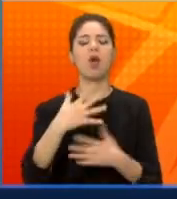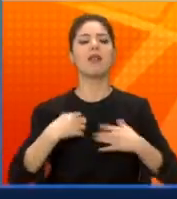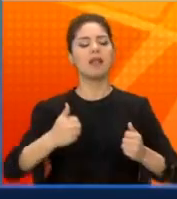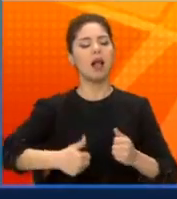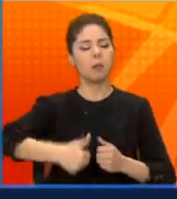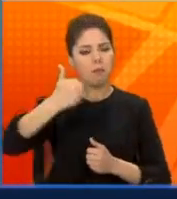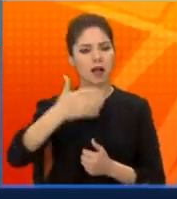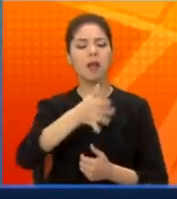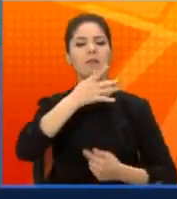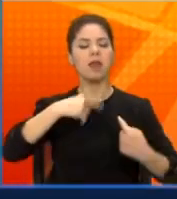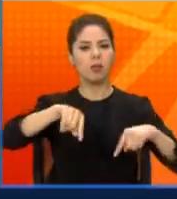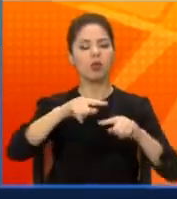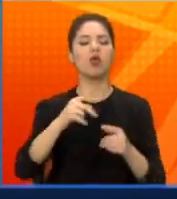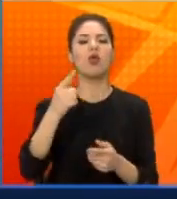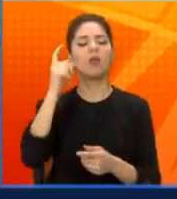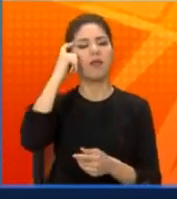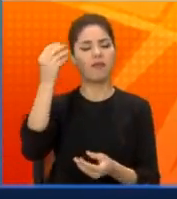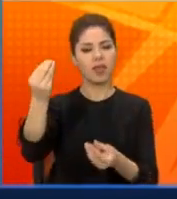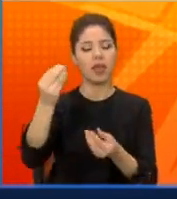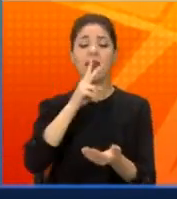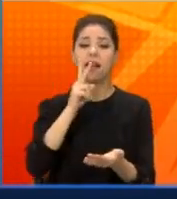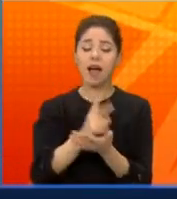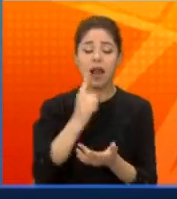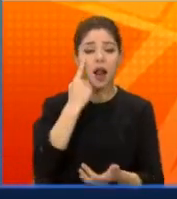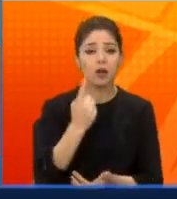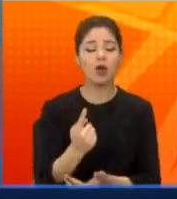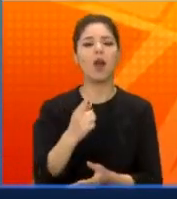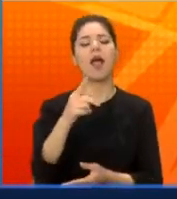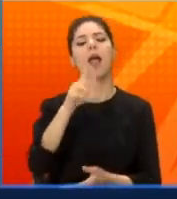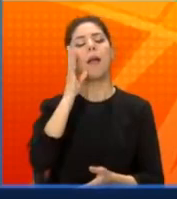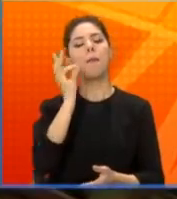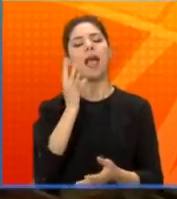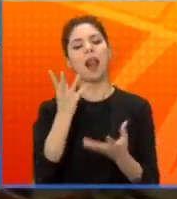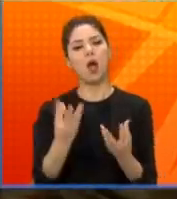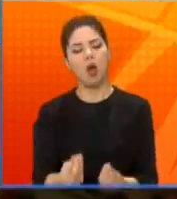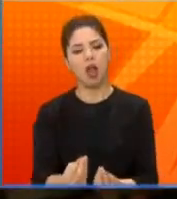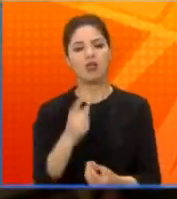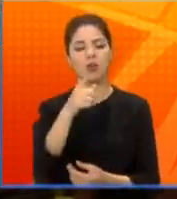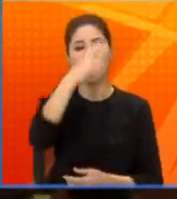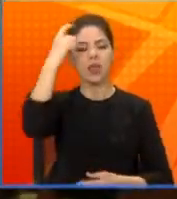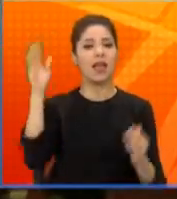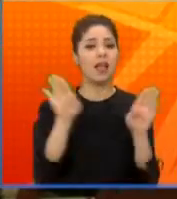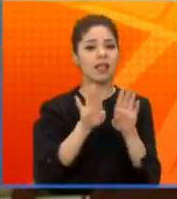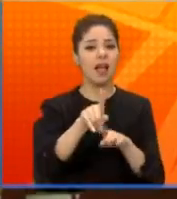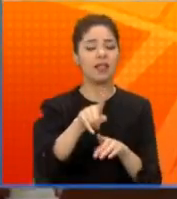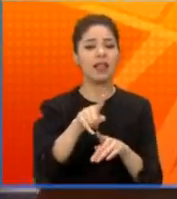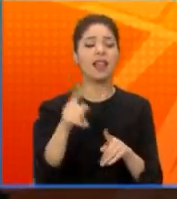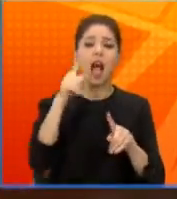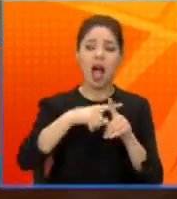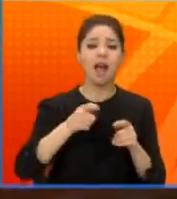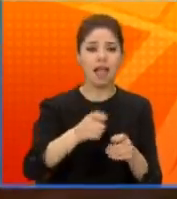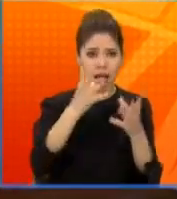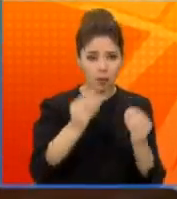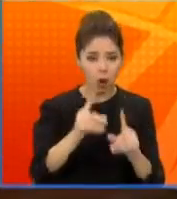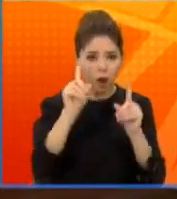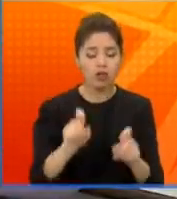ve Bilim Kurulumuzun önerisi, Sağlık Bakanlığımızın kararıyla belirlenebilecek olan bir şey. Yaz tatilinde telafi eğitim olur mu sorusuna